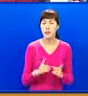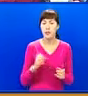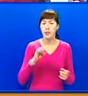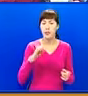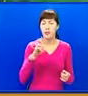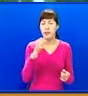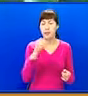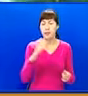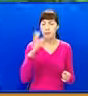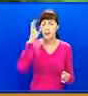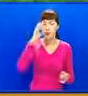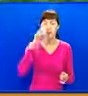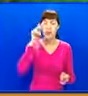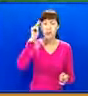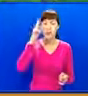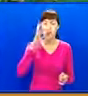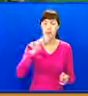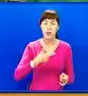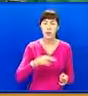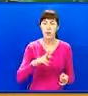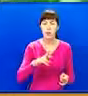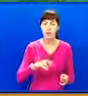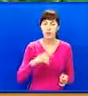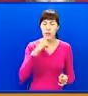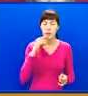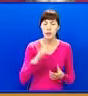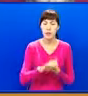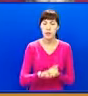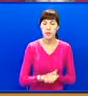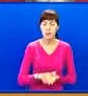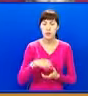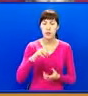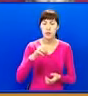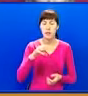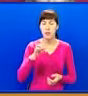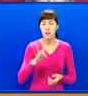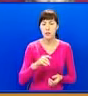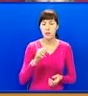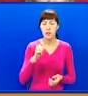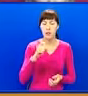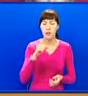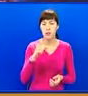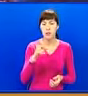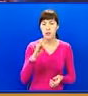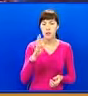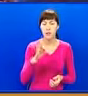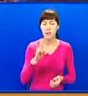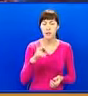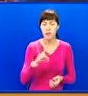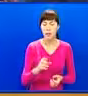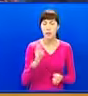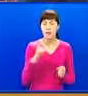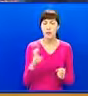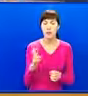Әзербайжан, Түркия, Өзбекстан, Қырғызстан, Моңғолия мемлекеттері мен Ресей Федерациясының Татарстан, Башқұртстан, Саха, Тва республикаларынан